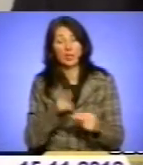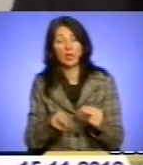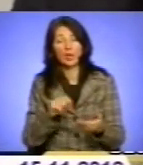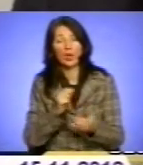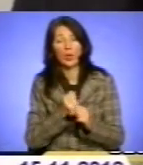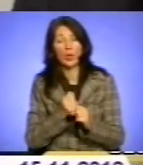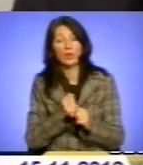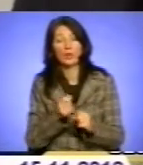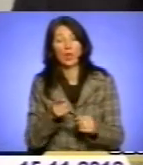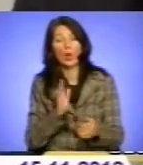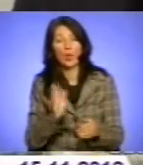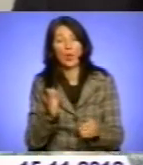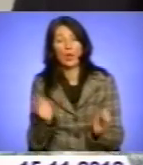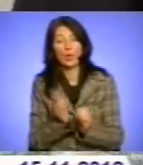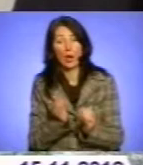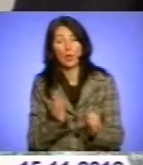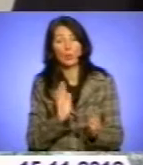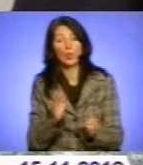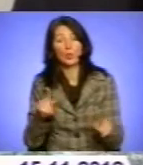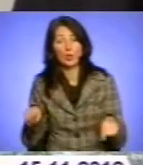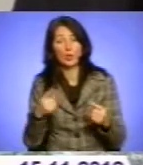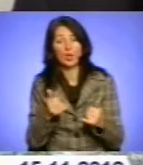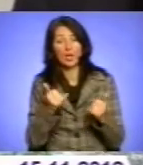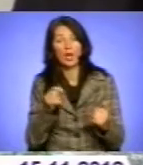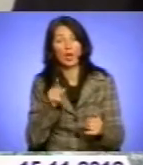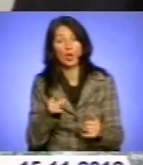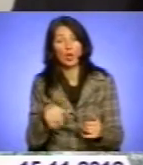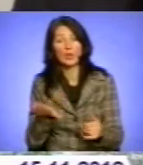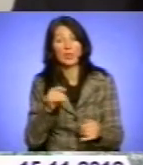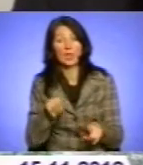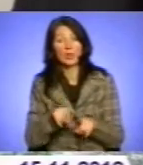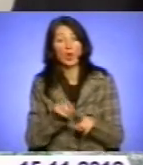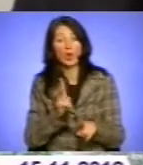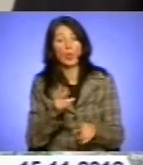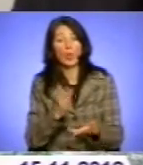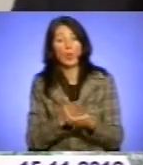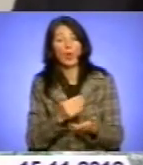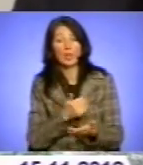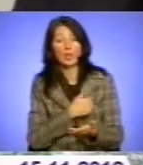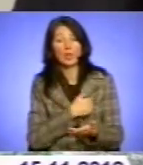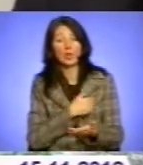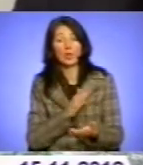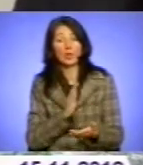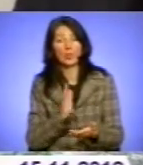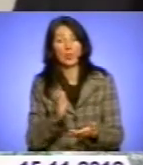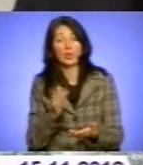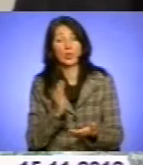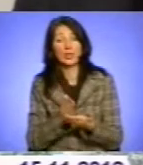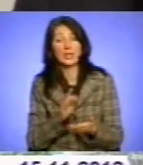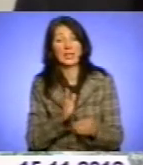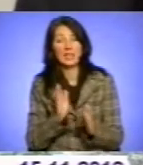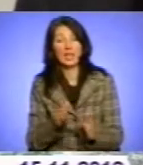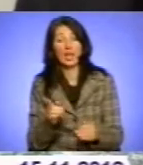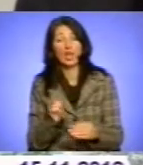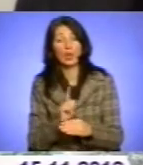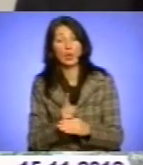мало таких центрів, будемо створювати, але підготовка все ж таки буде. Хто має намір вчити, оце ми будемо ставити не тільки